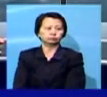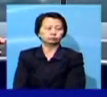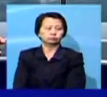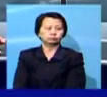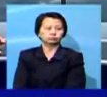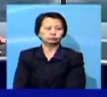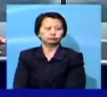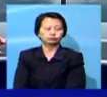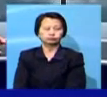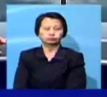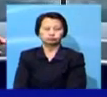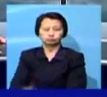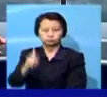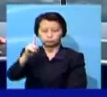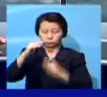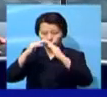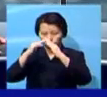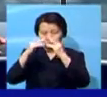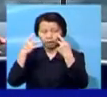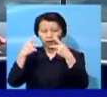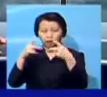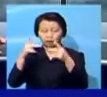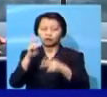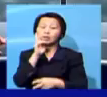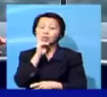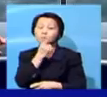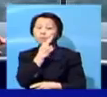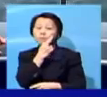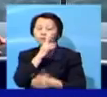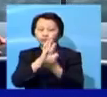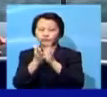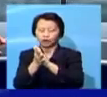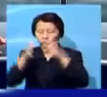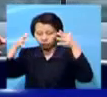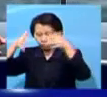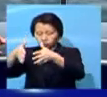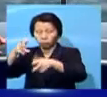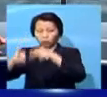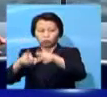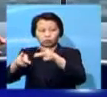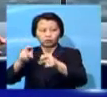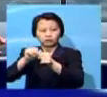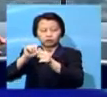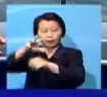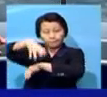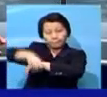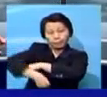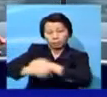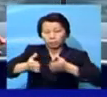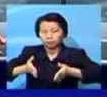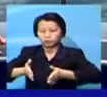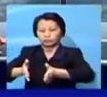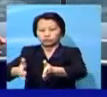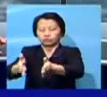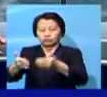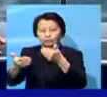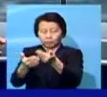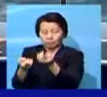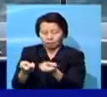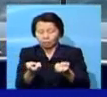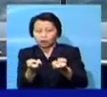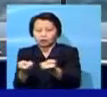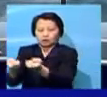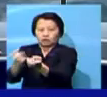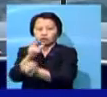kangsar sebuah rumah kedai yang dijadikan restoran dan menjadi tumpuan pengunjung pada setiap malam di Jalan Nagasari berhampiran Bukit